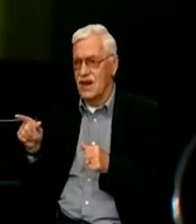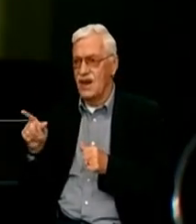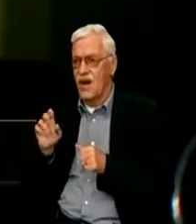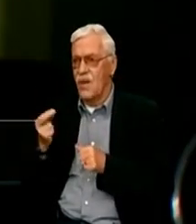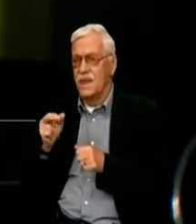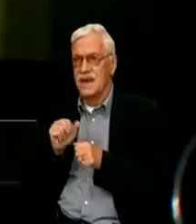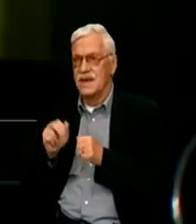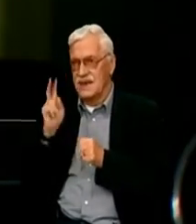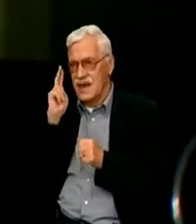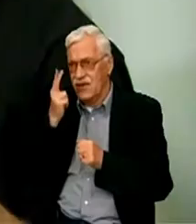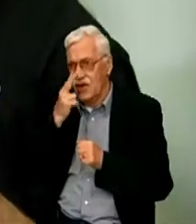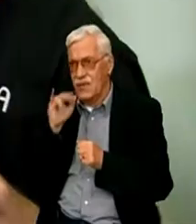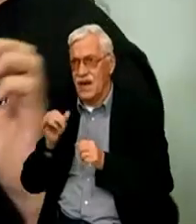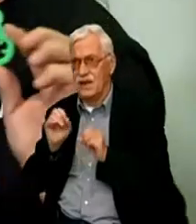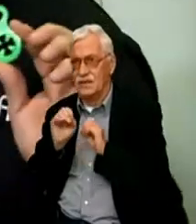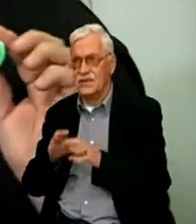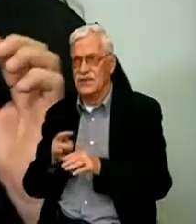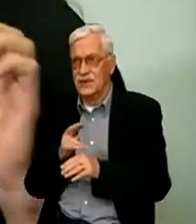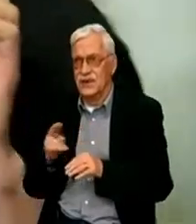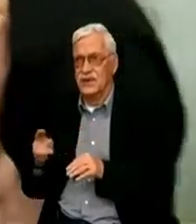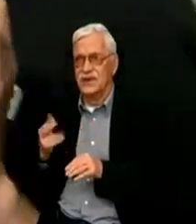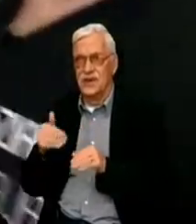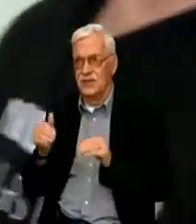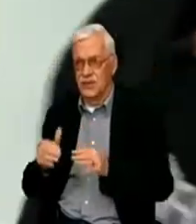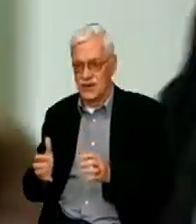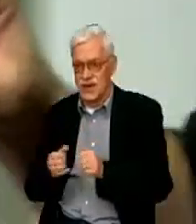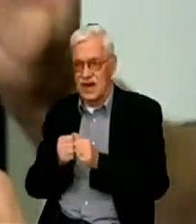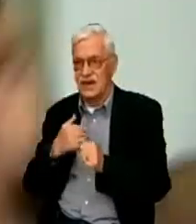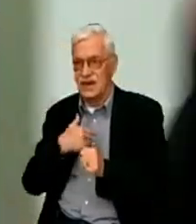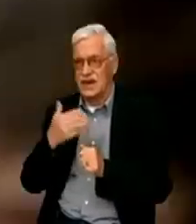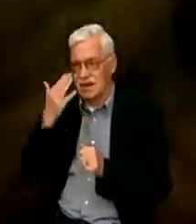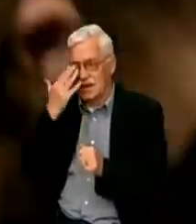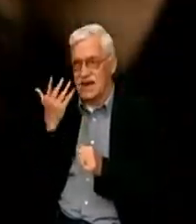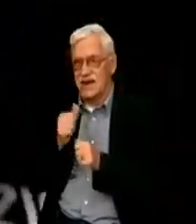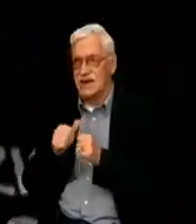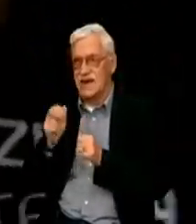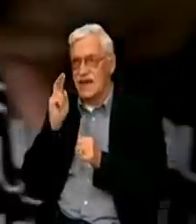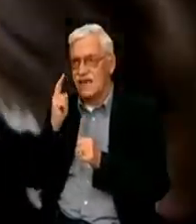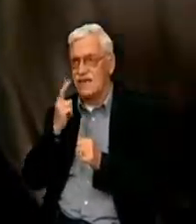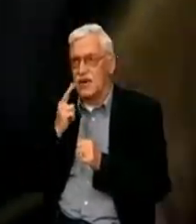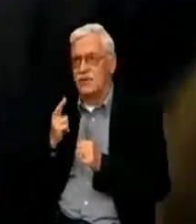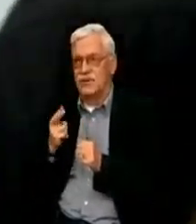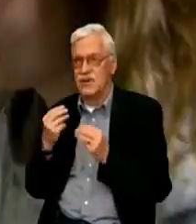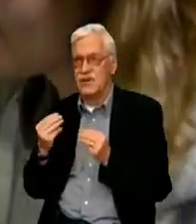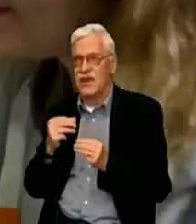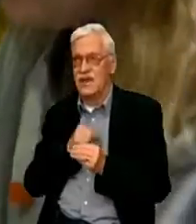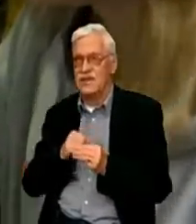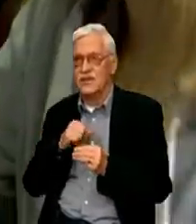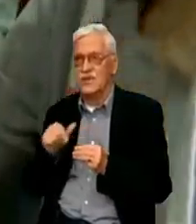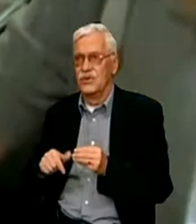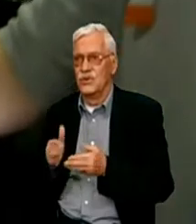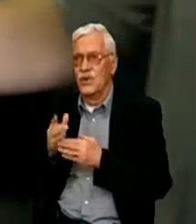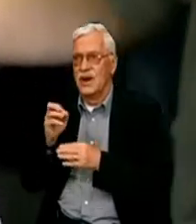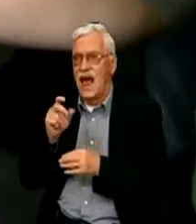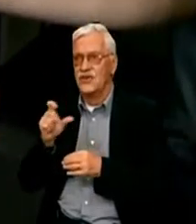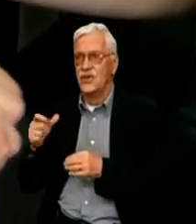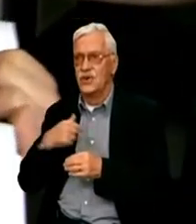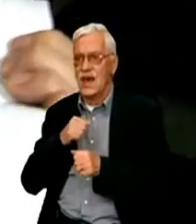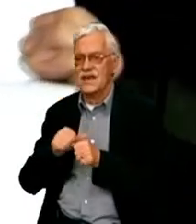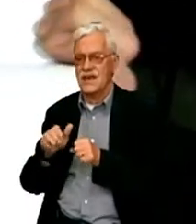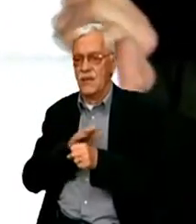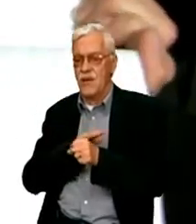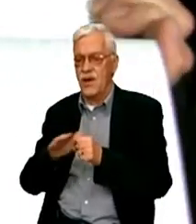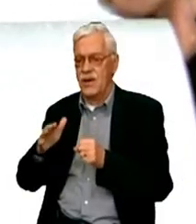tutaj, jak upuścił przedmiot i nie mógł go znaleźć, to wtedy zdałem sobie sprawę, że jest niewidomy. Naprawdę świetnie sobie tu radził i jestem pełen podziwu, jak